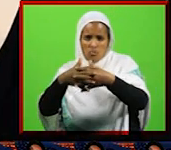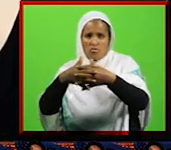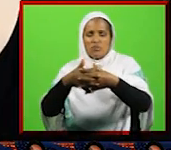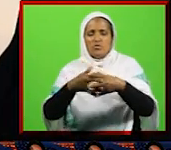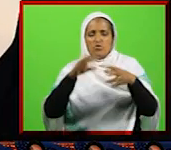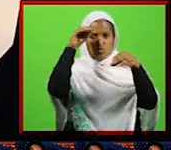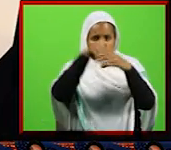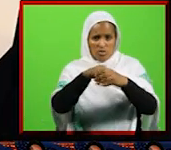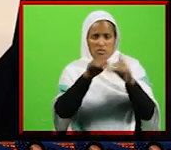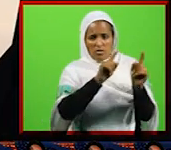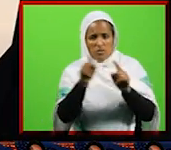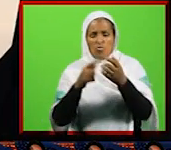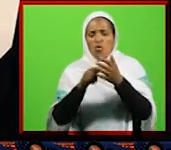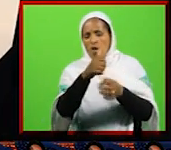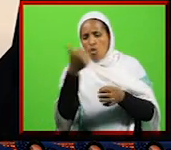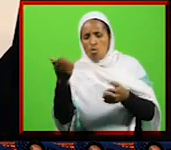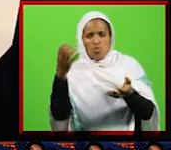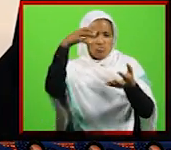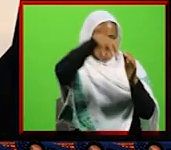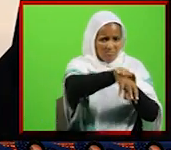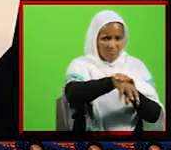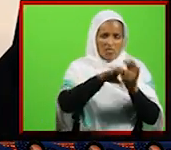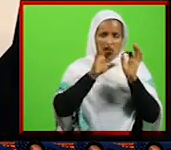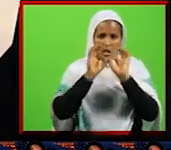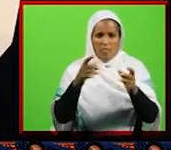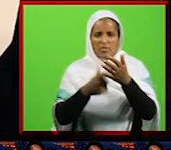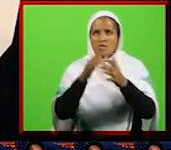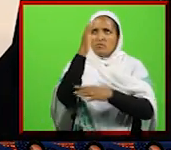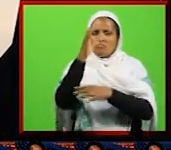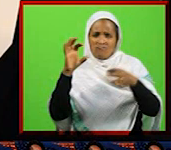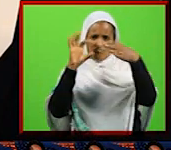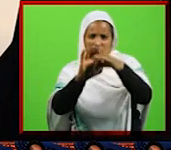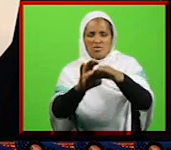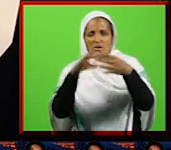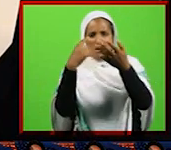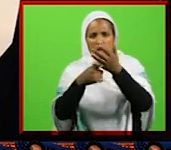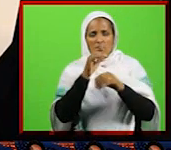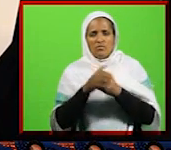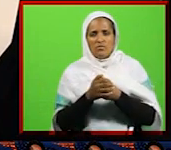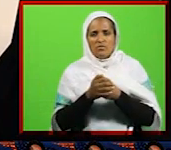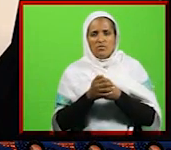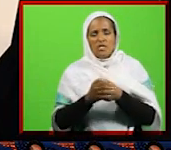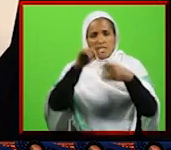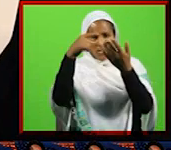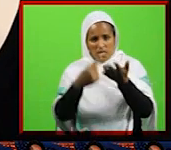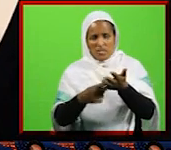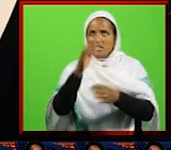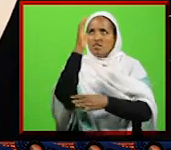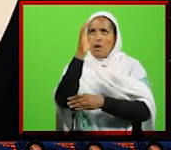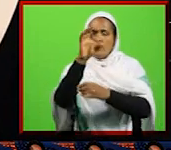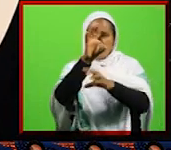ያዋሃደው እና ያዋቀረው ትዳር ውስጥ ሌሎች መግባት እንደሌለባቸው ዛስተጻመረ እግዚአብሔር እይክልሰፍ በሊጦቶ።